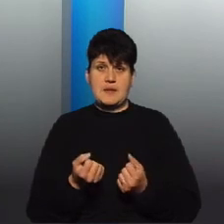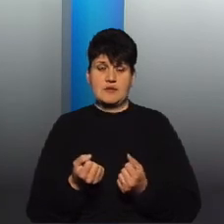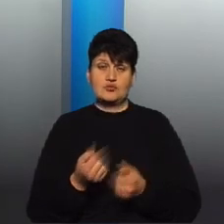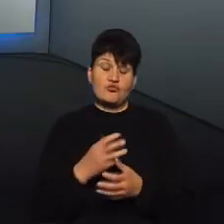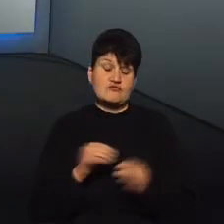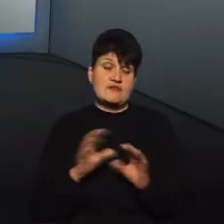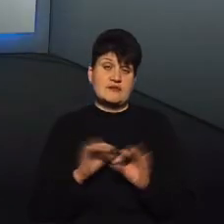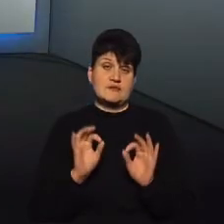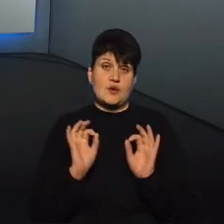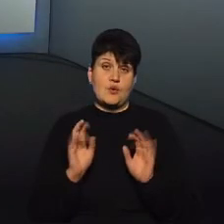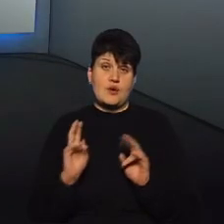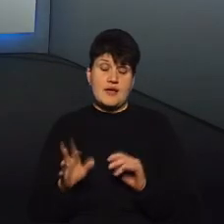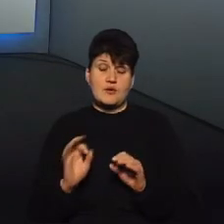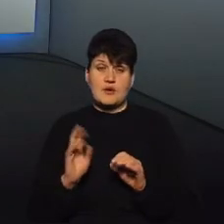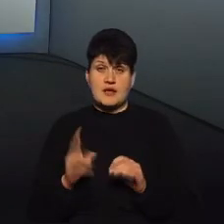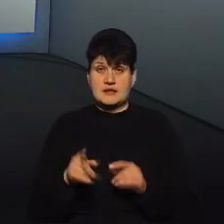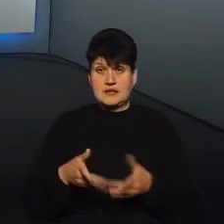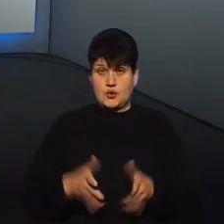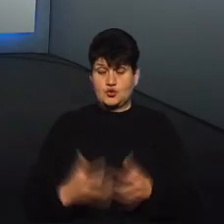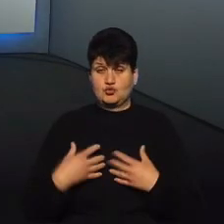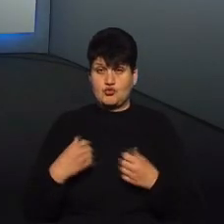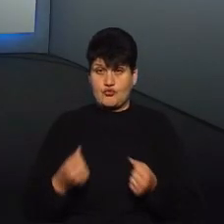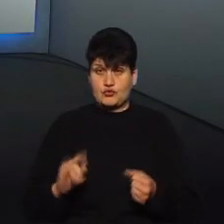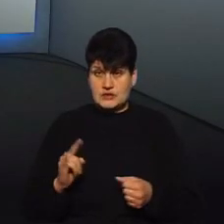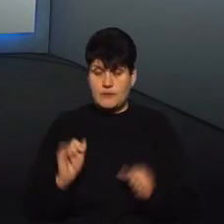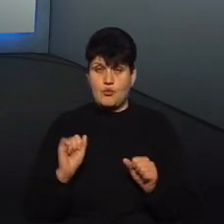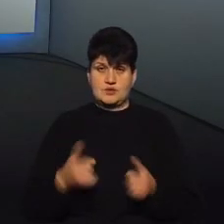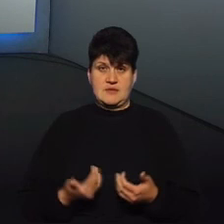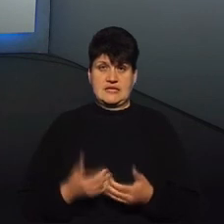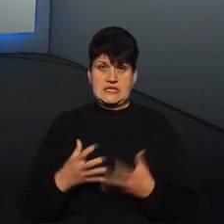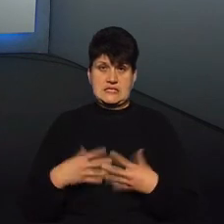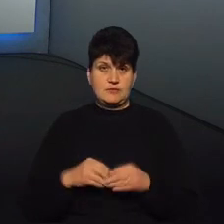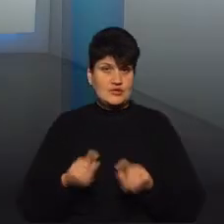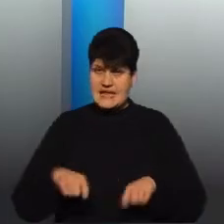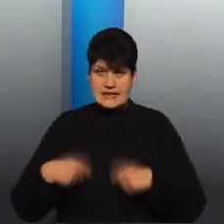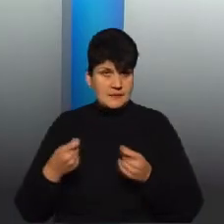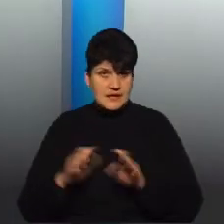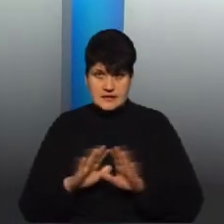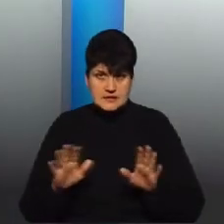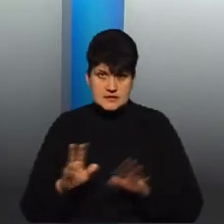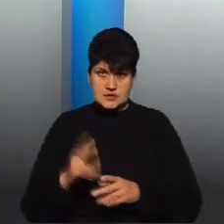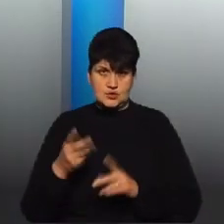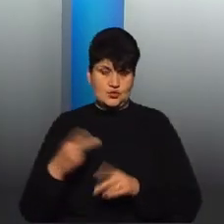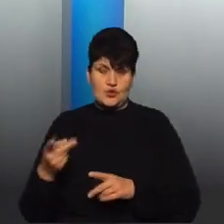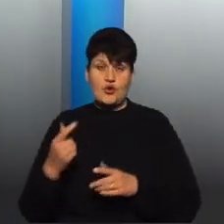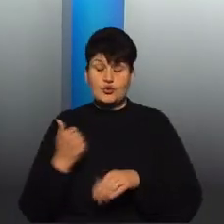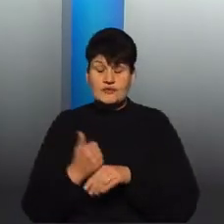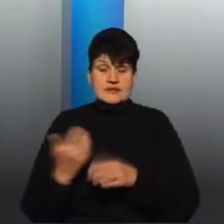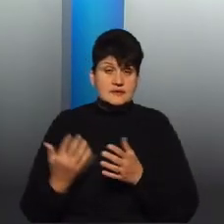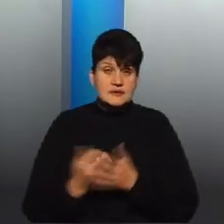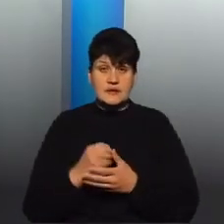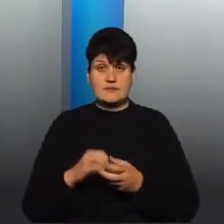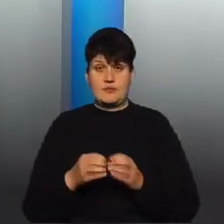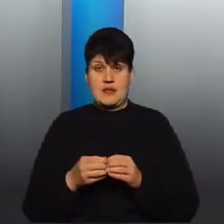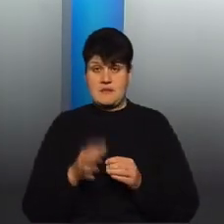окей. Ти родиш здорову дитину, ти можеш мати сім'ю, ти не передасиш це партнеру. Головне просто виявити цю проблему і вчасно